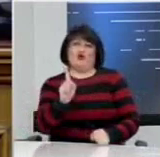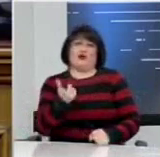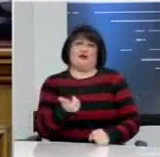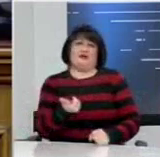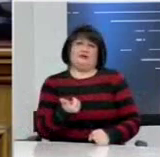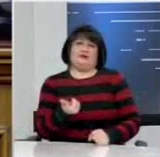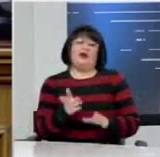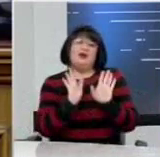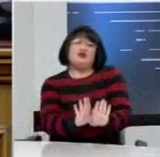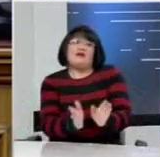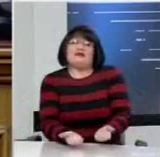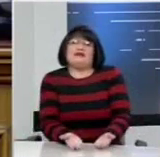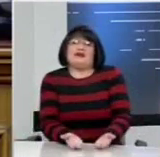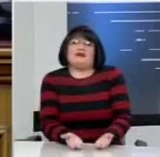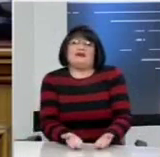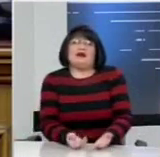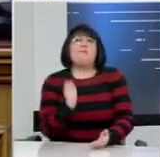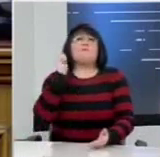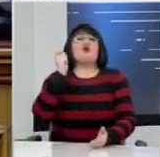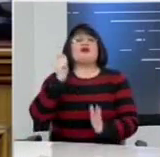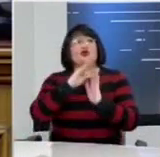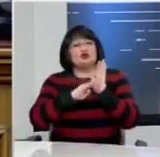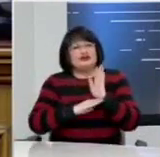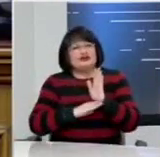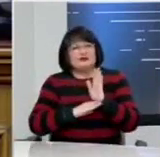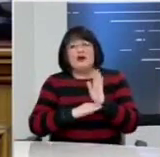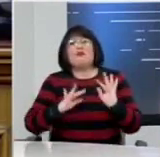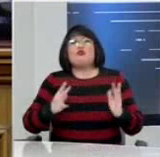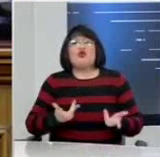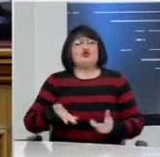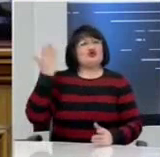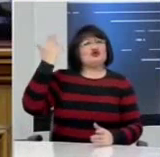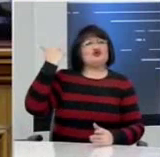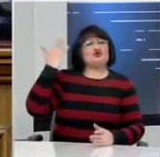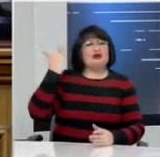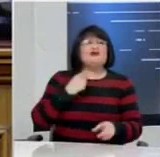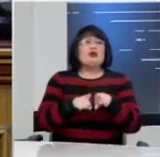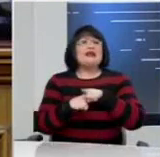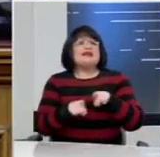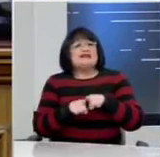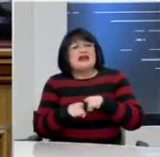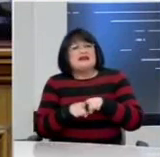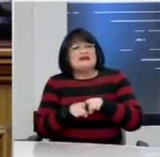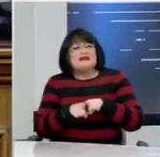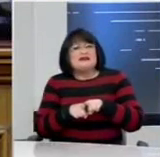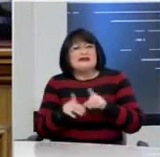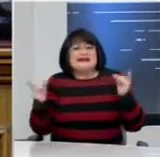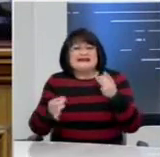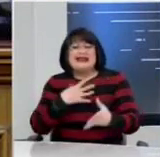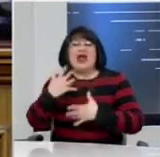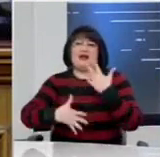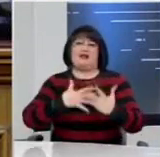Όμως πώς να το δεχτεί αυτό ένα πολιτικό σύστημα, το οποίο το παρελθόν είναι συνυφασμένο με τα